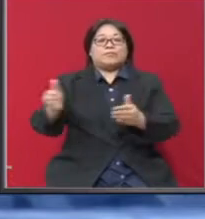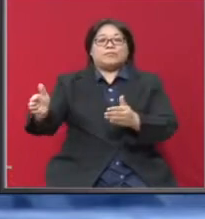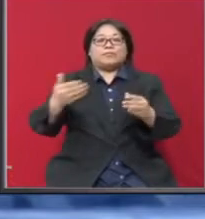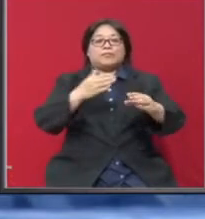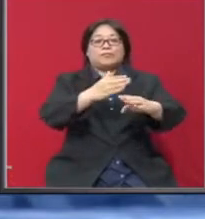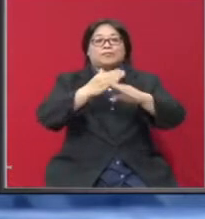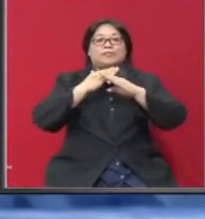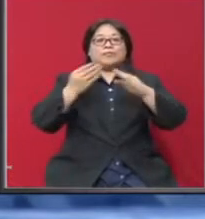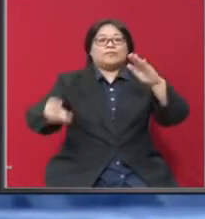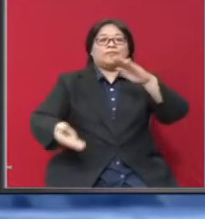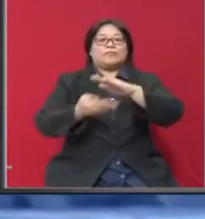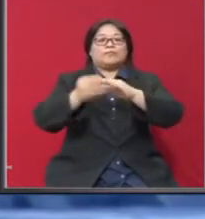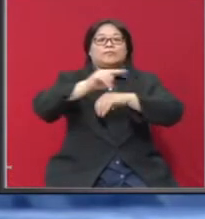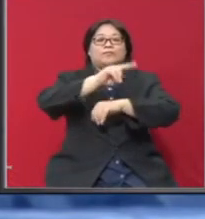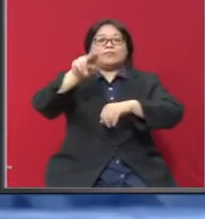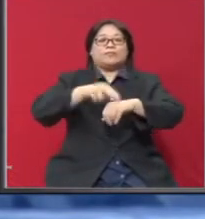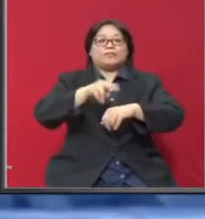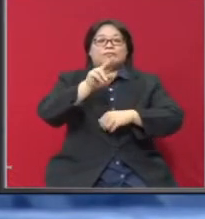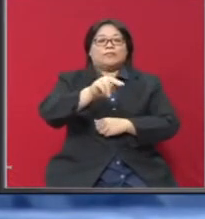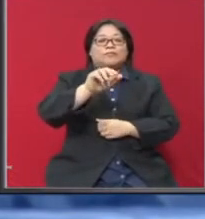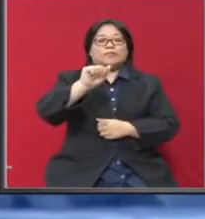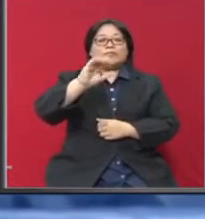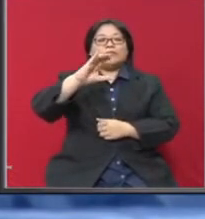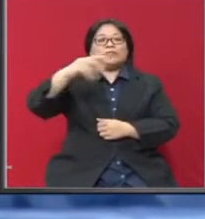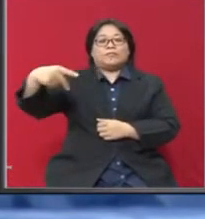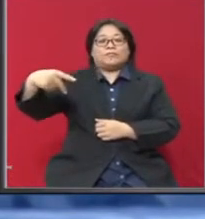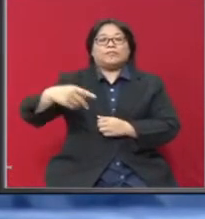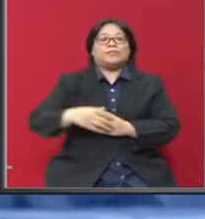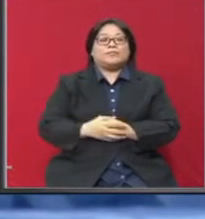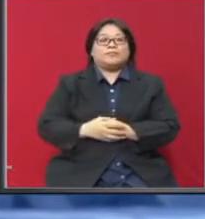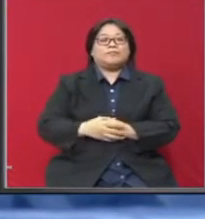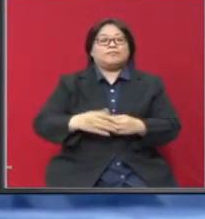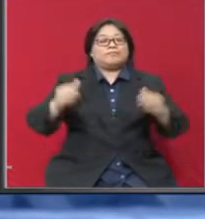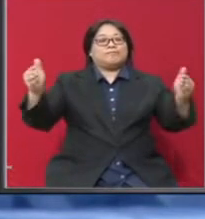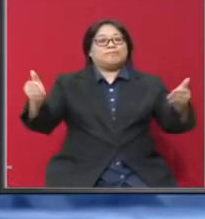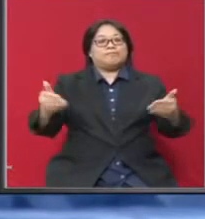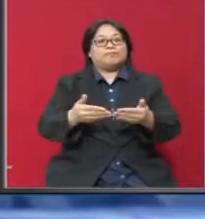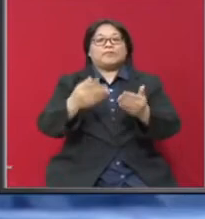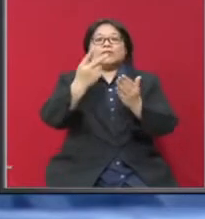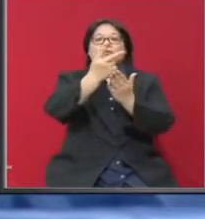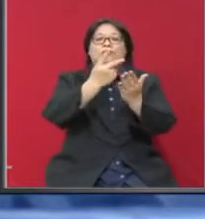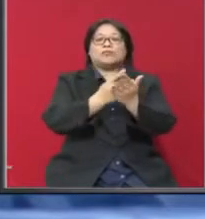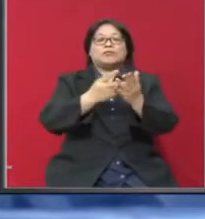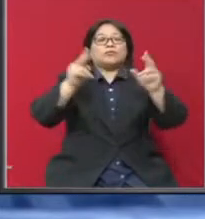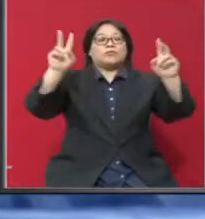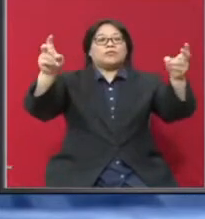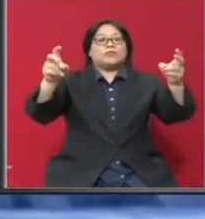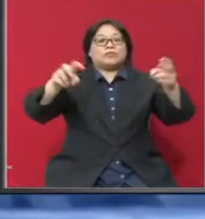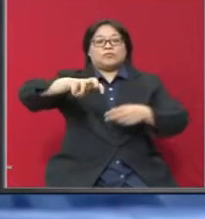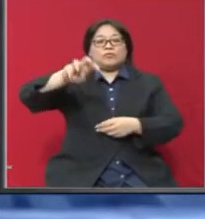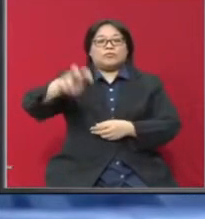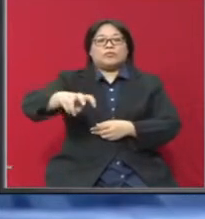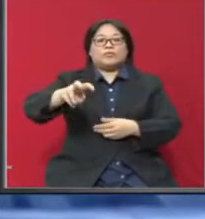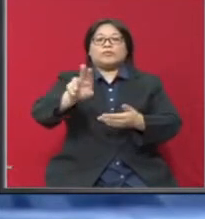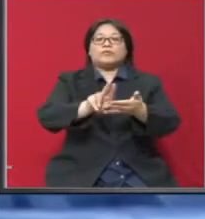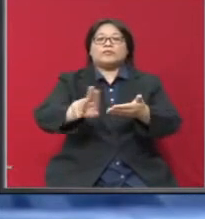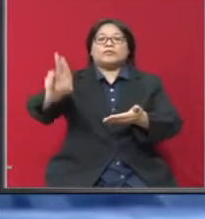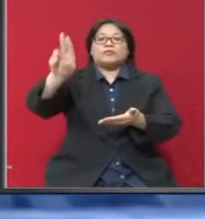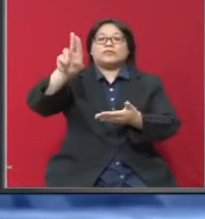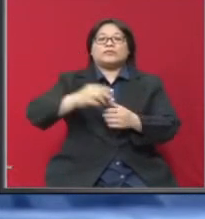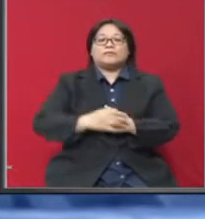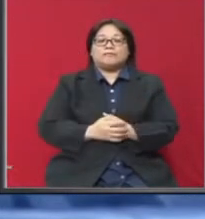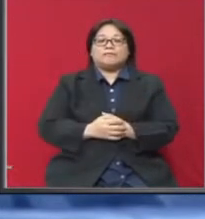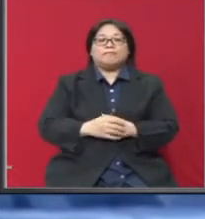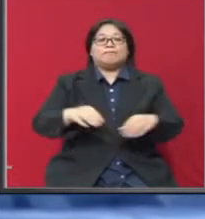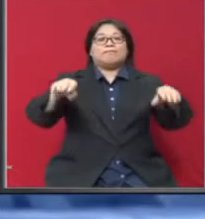antirasuah nasional ataupun nscp yaitu memperkenalkan kursus mata pelajaran wajib di University